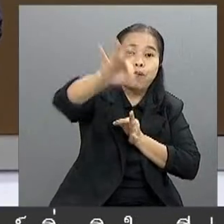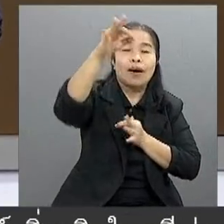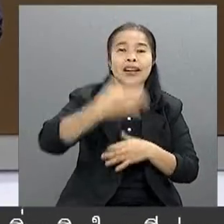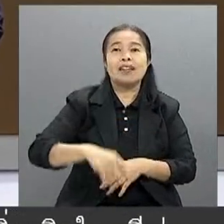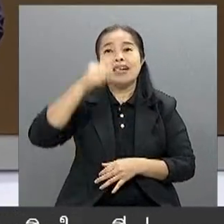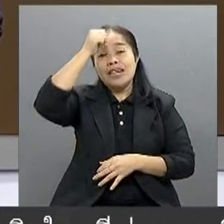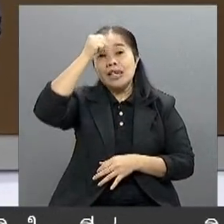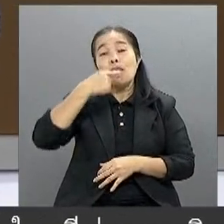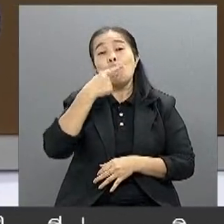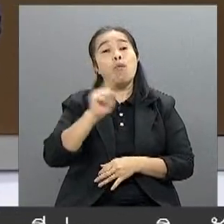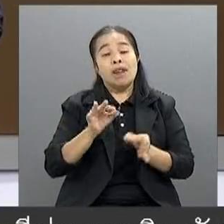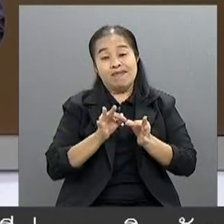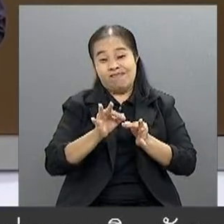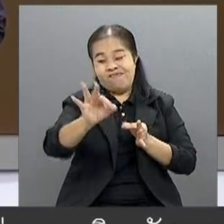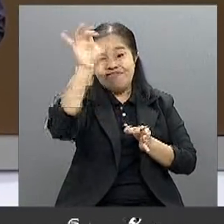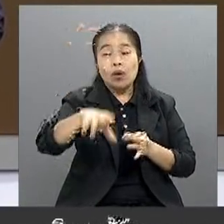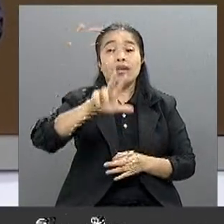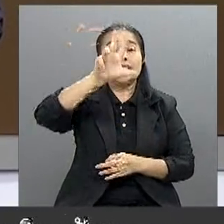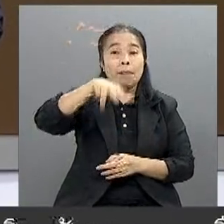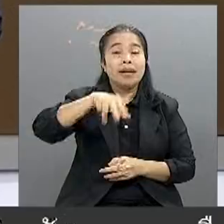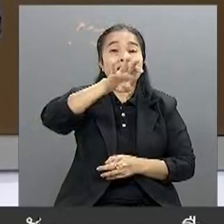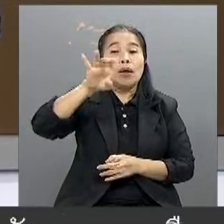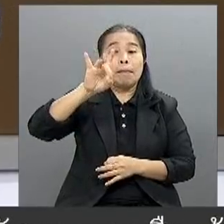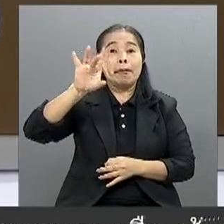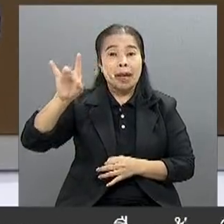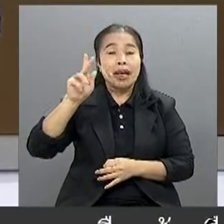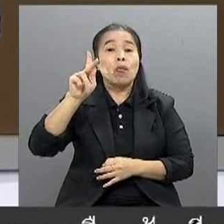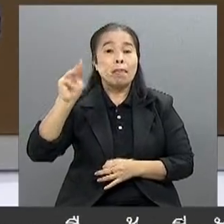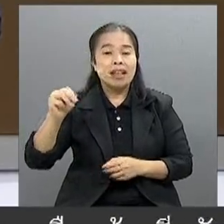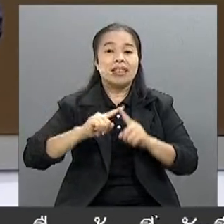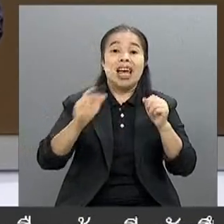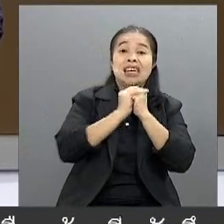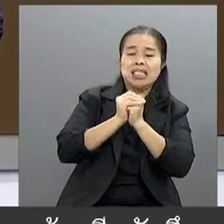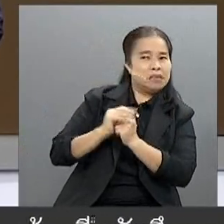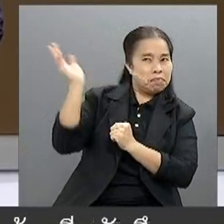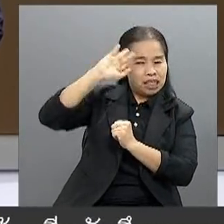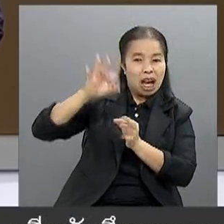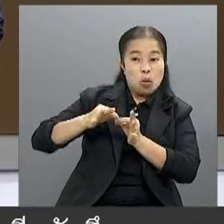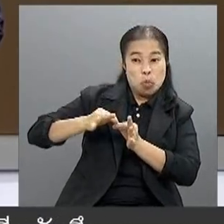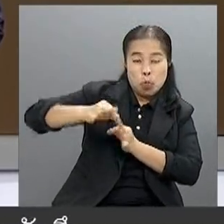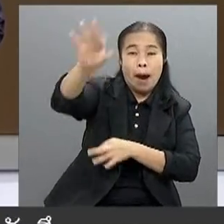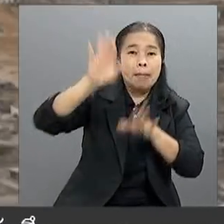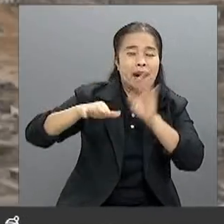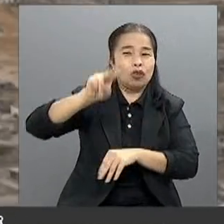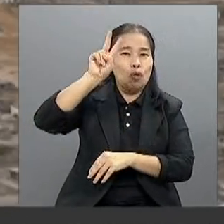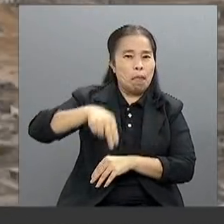หรือว่าเส้นแบ่งเขตควบคุมตามความเป็นจริงเกิดขึ้นเพื่อที่จะปักปั่นเขียนพิพาทของทั้งสองประเทศนี้นะคะกลายเป็นเส้นพรมแดนทางบกที่ยาวที่สุดแห่งหนึ่งของโลกค่ะอินเดียเนี่ยบอกว่าเส้นแบบนี้มีความยาว3488กิโลเมตรขณะที่ฝั่งจีนบอกว่าเส้นสีขาวยาวประมาณ 2000